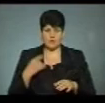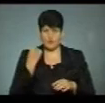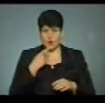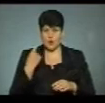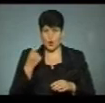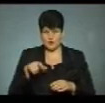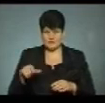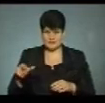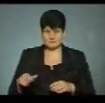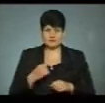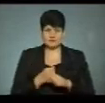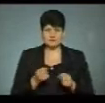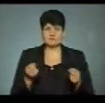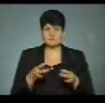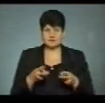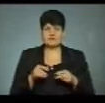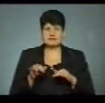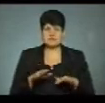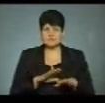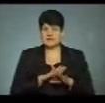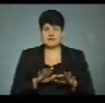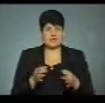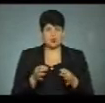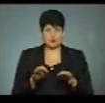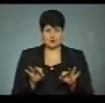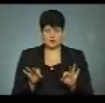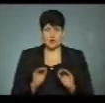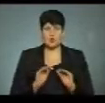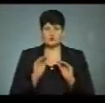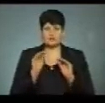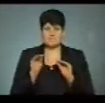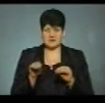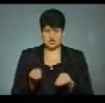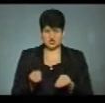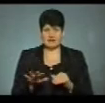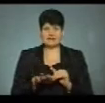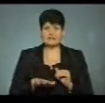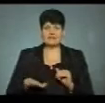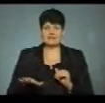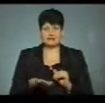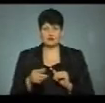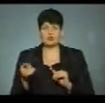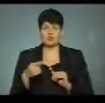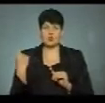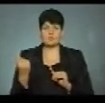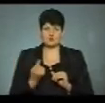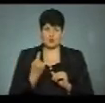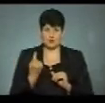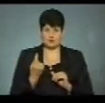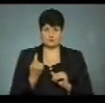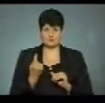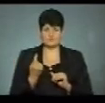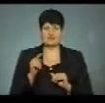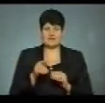держави вжити невідкладних заходів про недопустимість розміщення на території Тернопільської області,